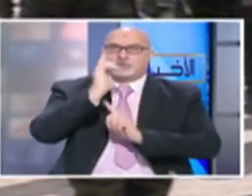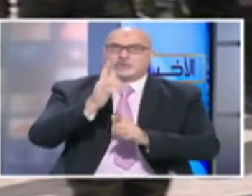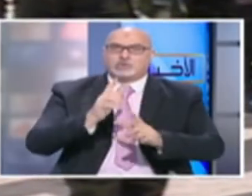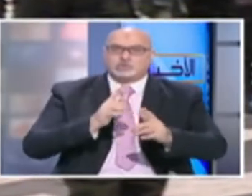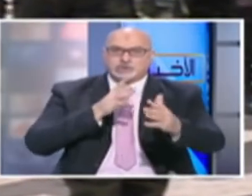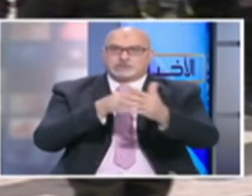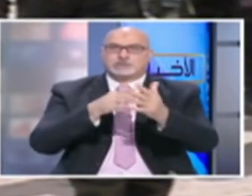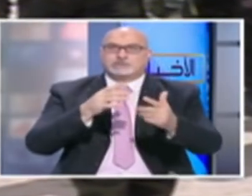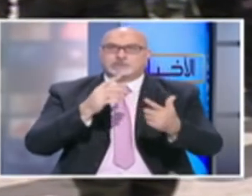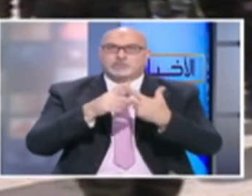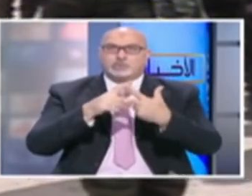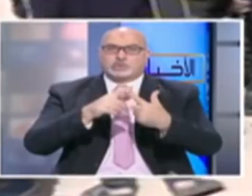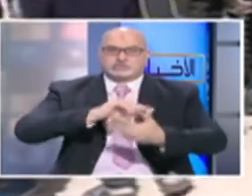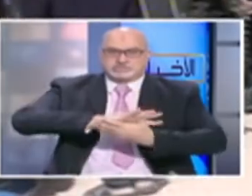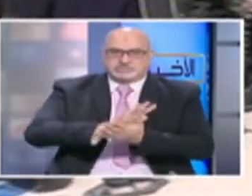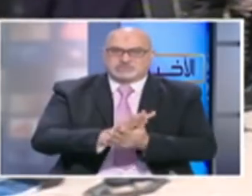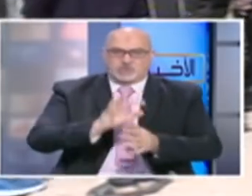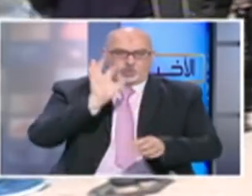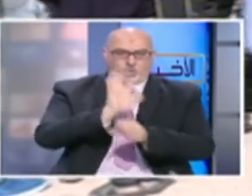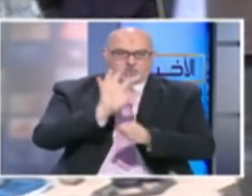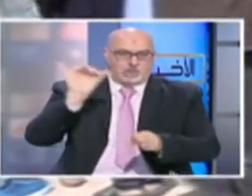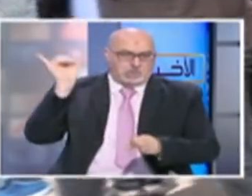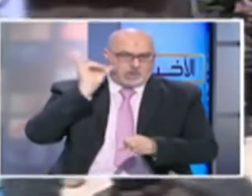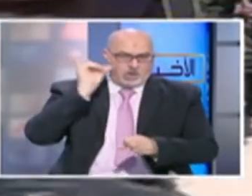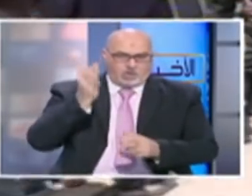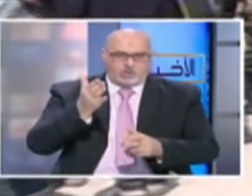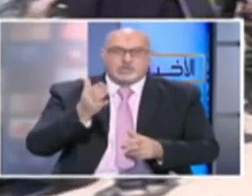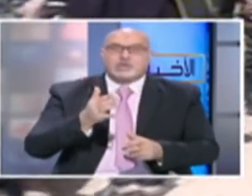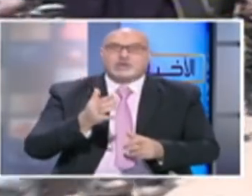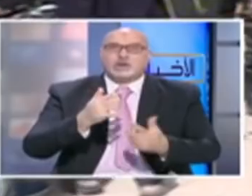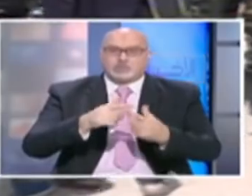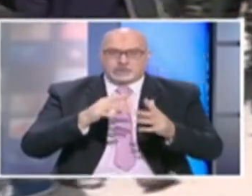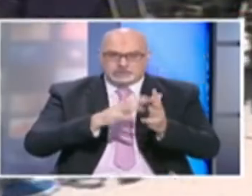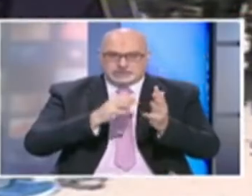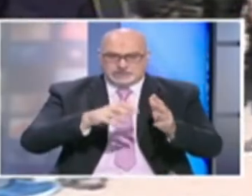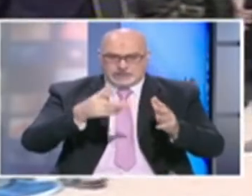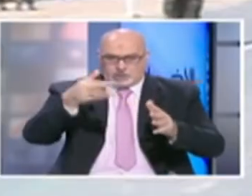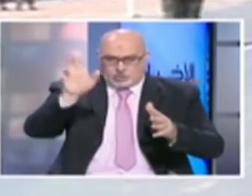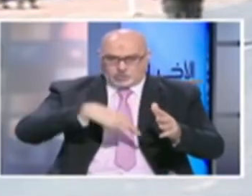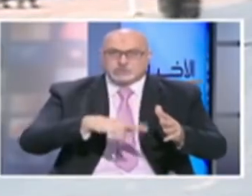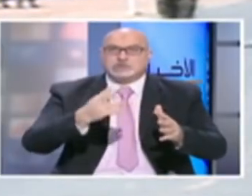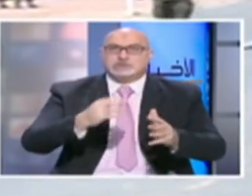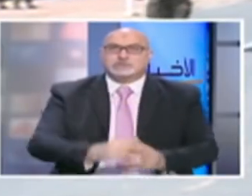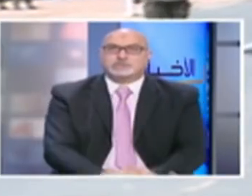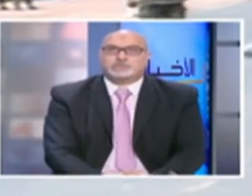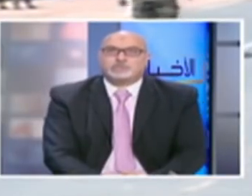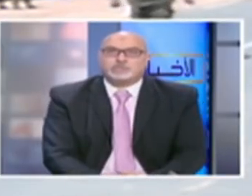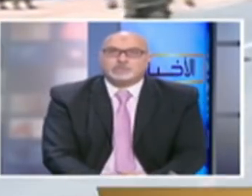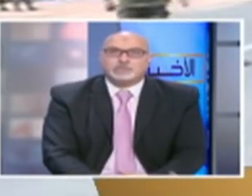أجل دحر العدو في عقر داره وبسط السيادة الصحراوية على كامل تراب الساقية الحمراء وادي الذهب. هو شرف